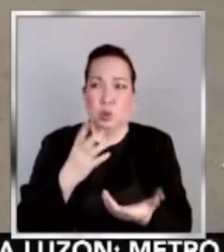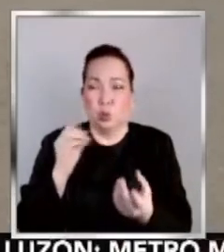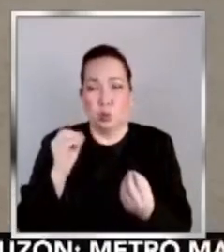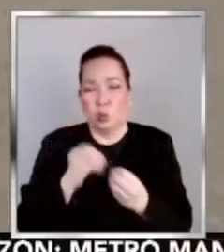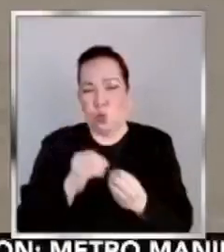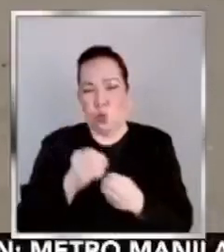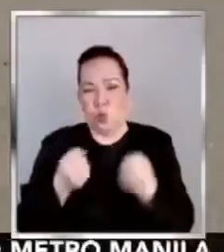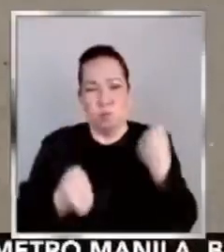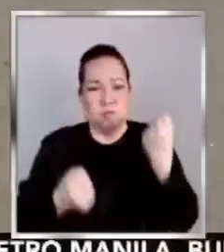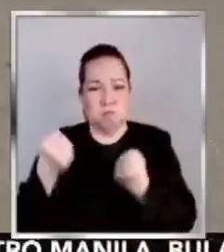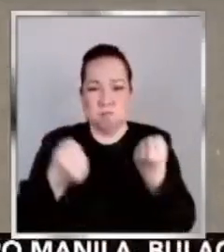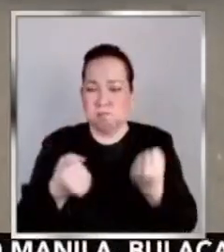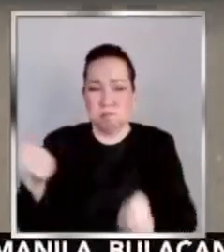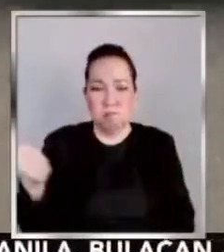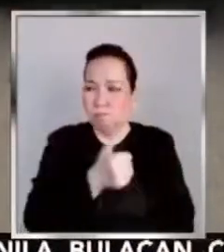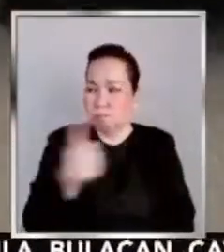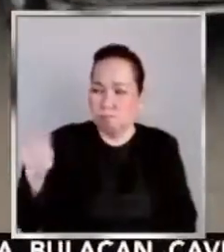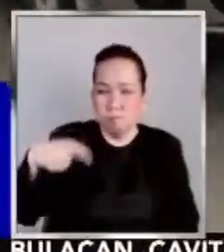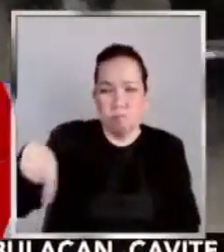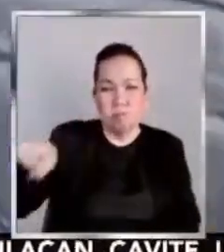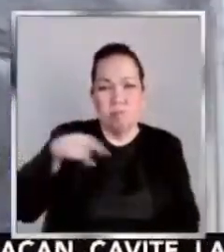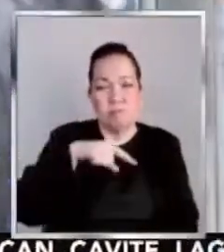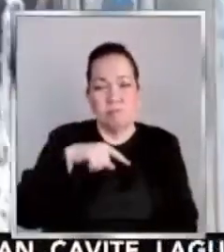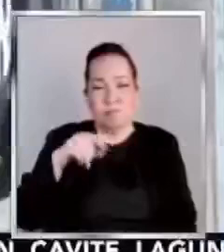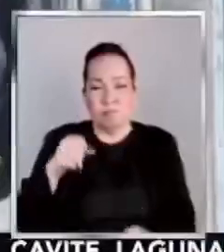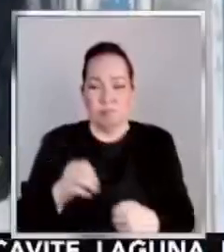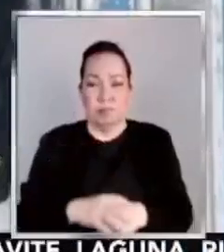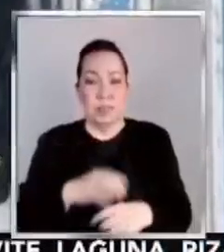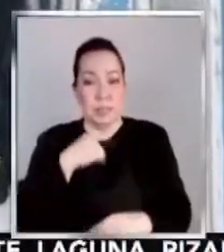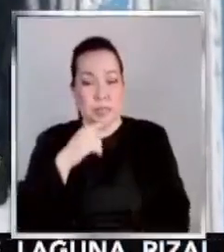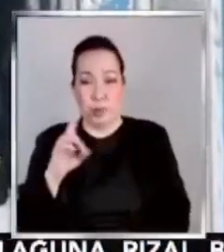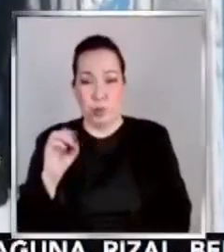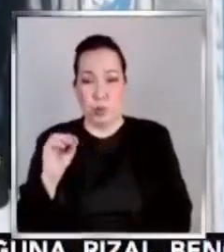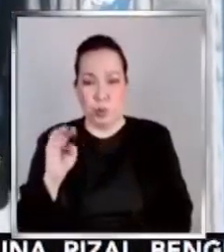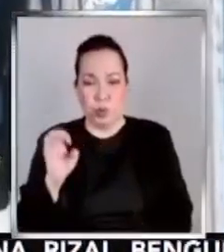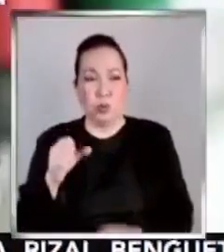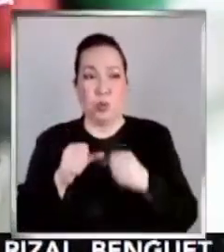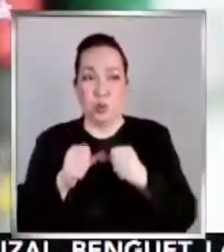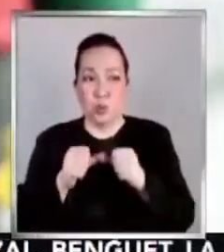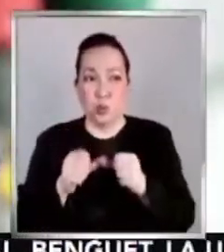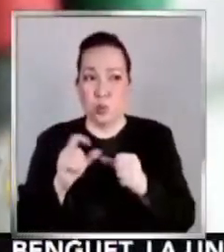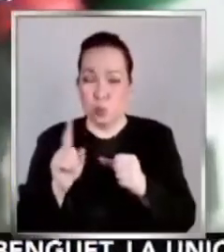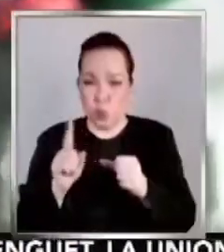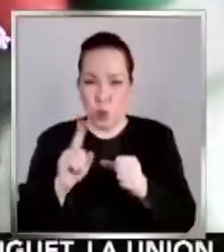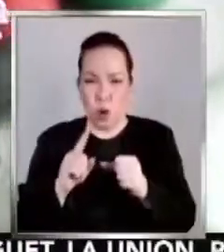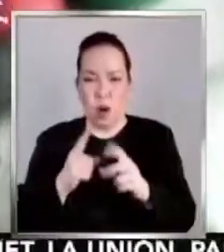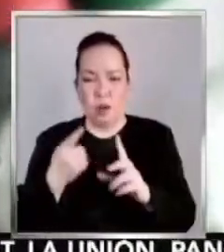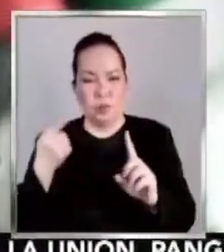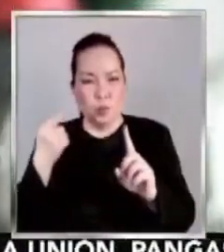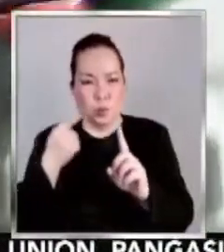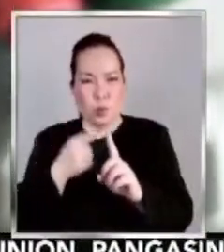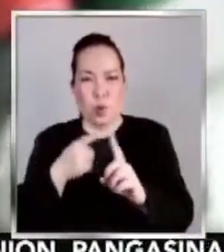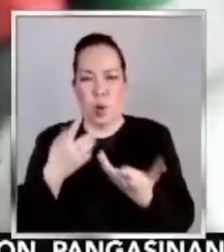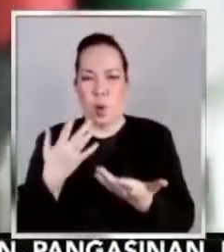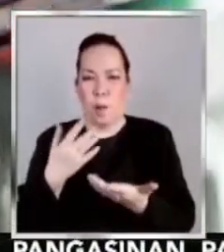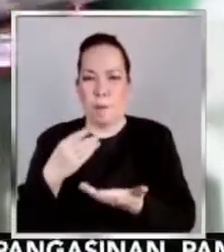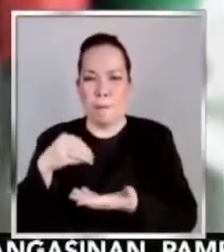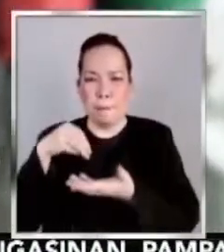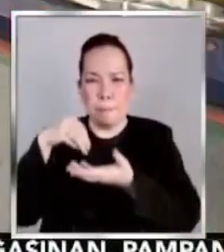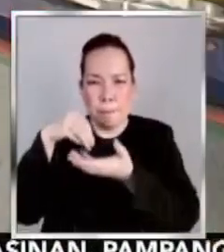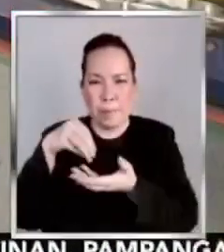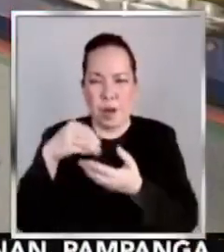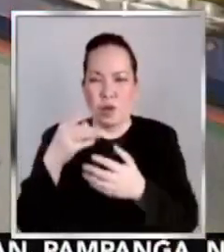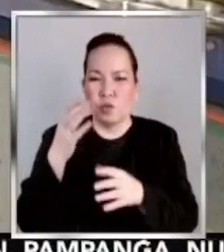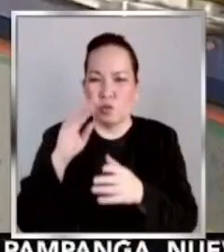pagmamaneho. Sa ngayon, tugon ng DOE, nagpapatuloy na mekanismo ang targeted subsidy tulad ng pantawid pasada at fuel discount program ng